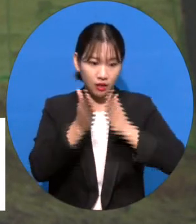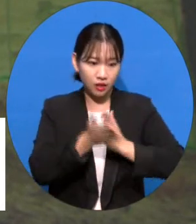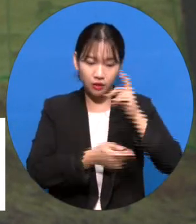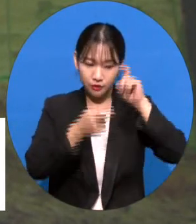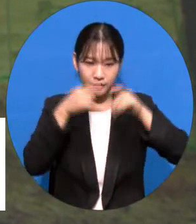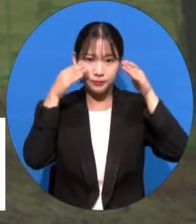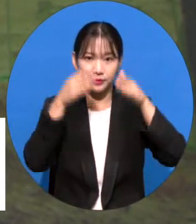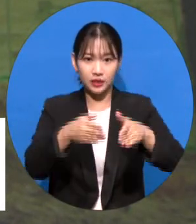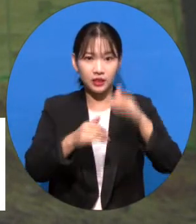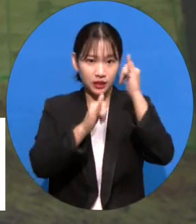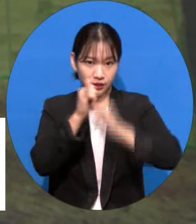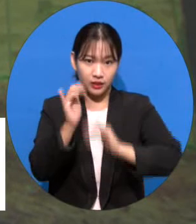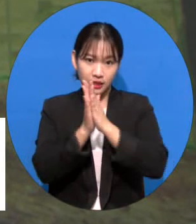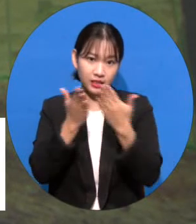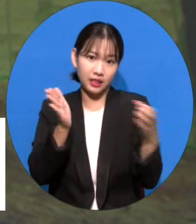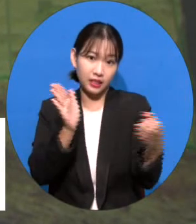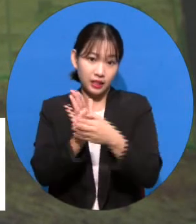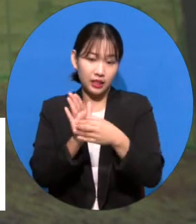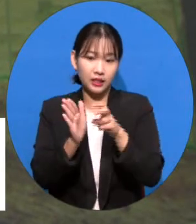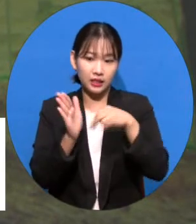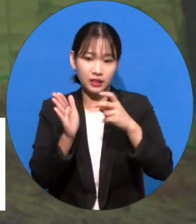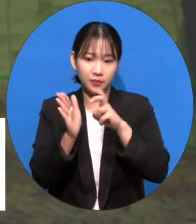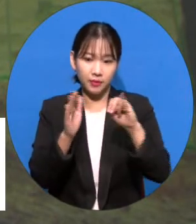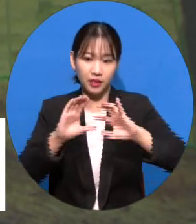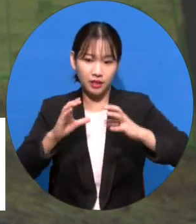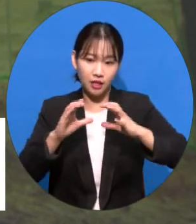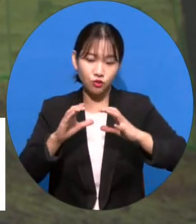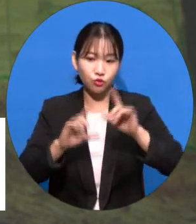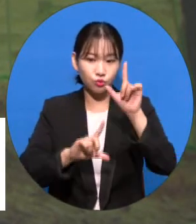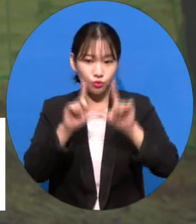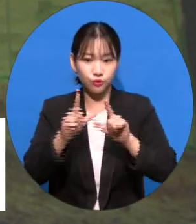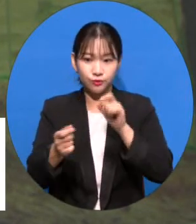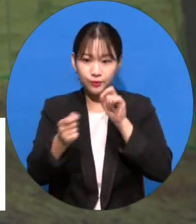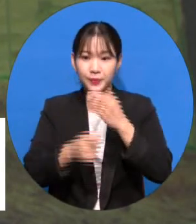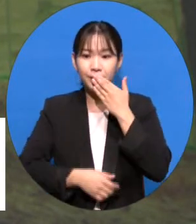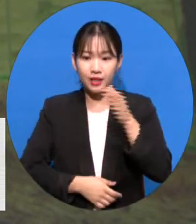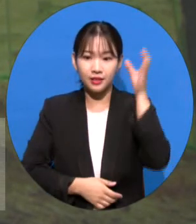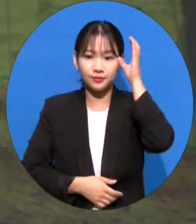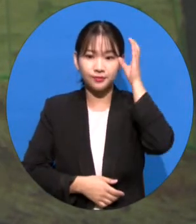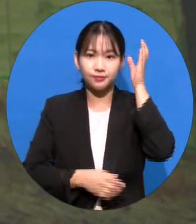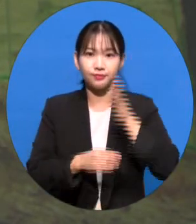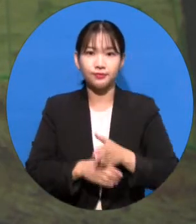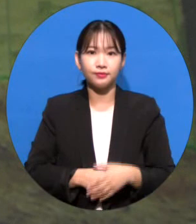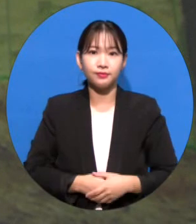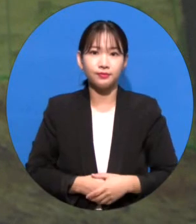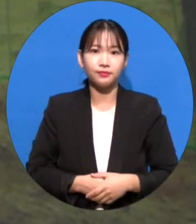있습니다. 역사서에만 기록된 마을 신미제국의 실체에 다가갈 수 있을 것으로 기대되고 있습니다. 김윤